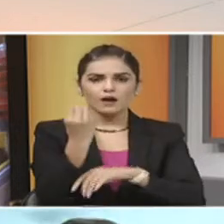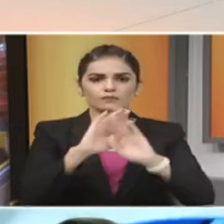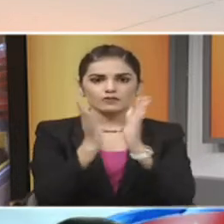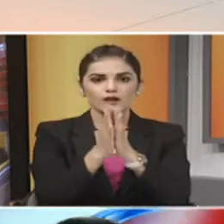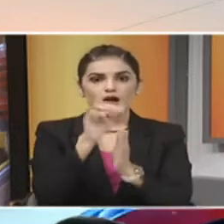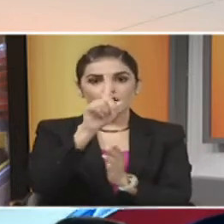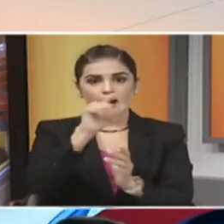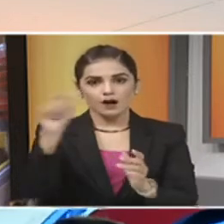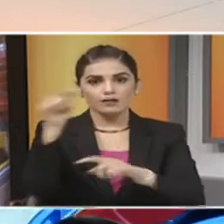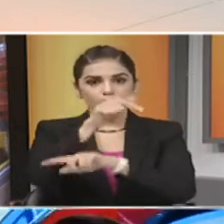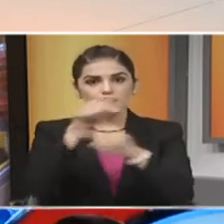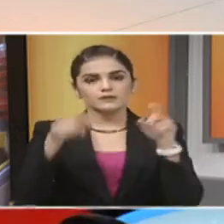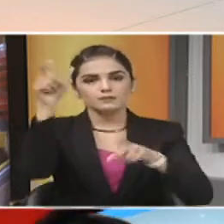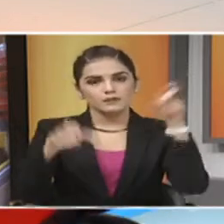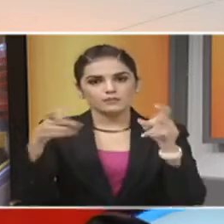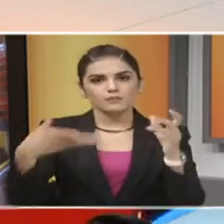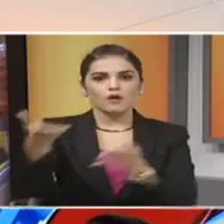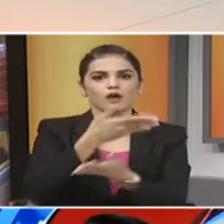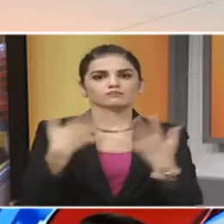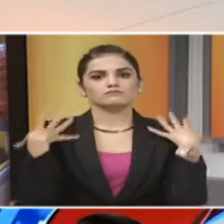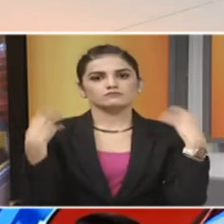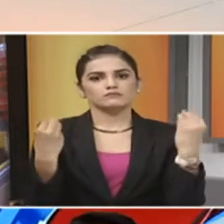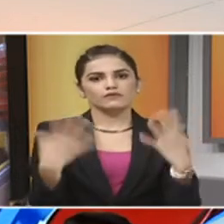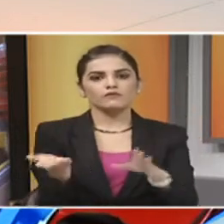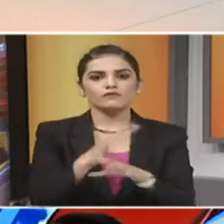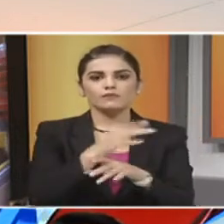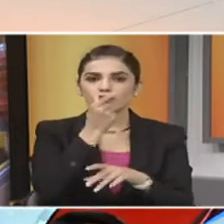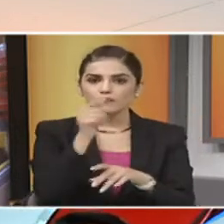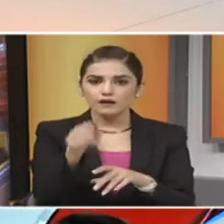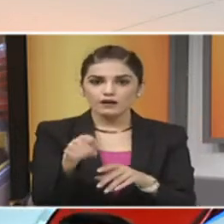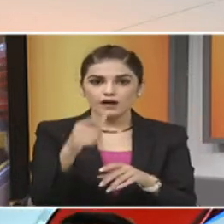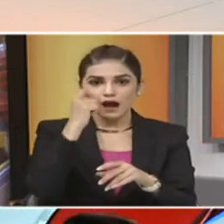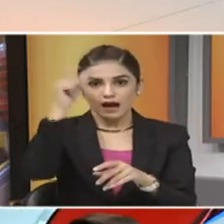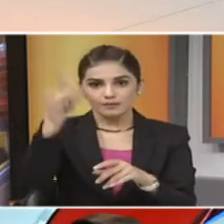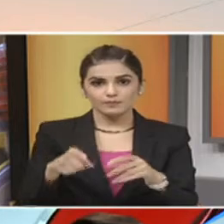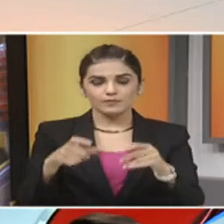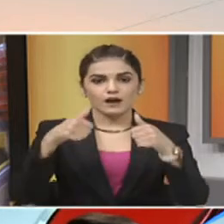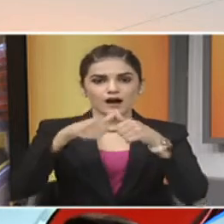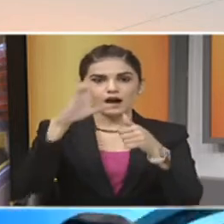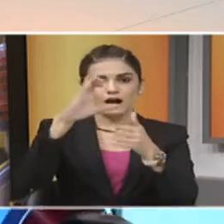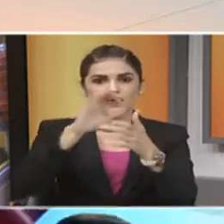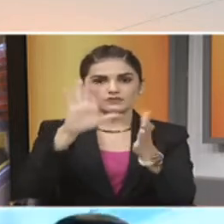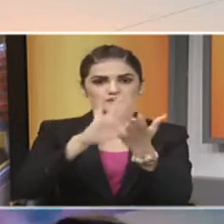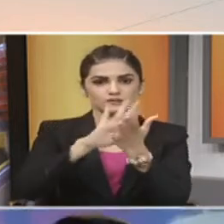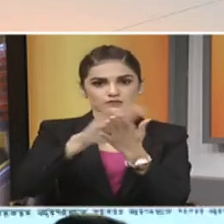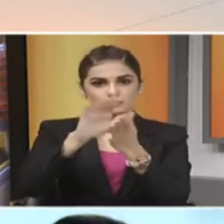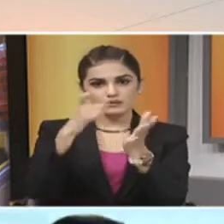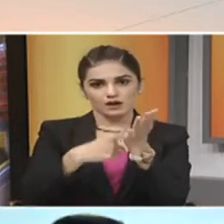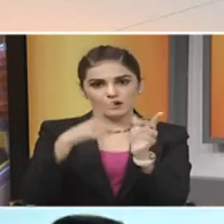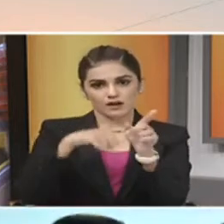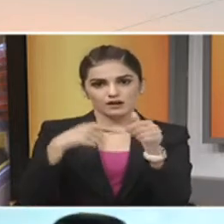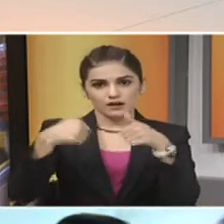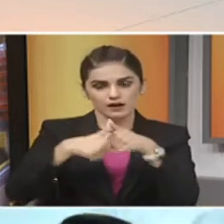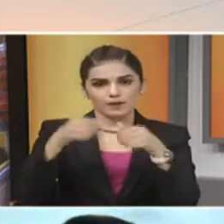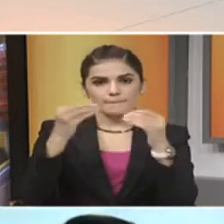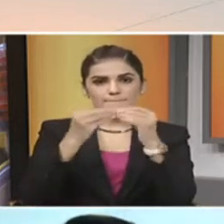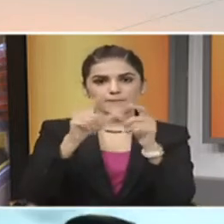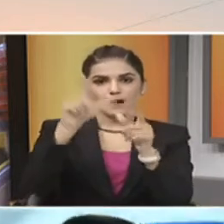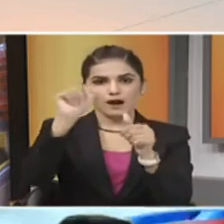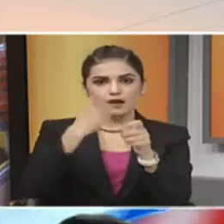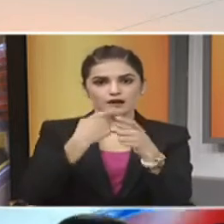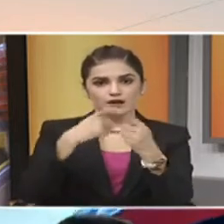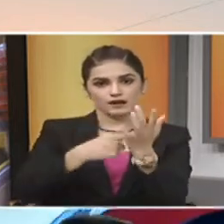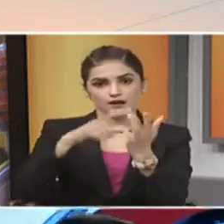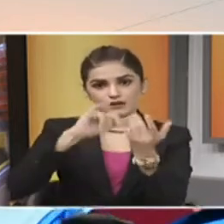सौ पर्सेंट मरीज ठीक हो गए आचार्य बालकृष्ण ने कहा कि पतंजली सेवा का दूसरा नाम है